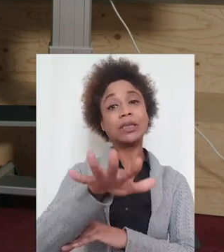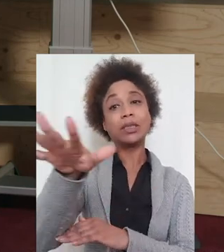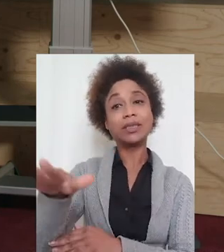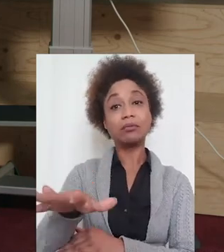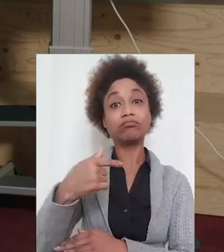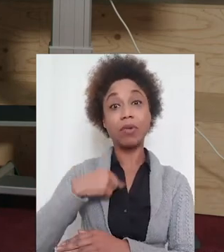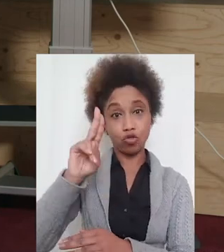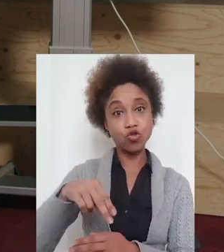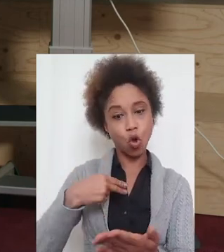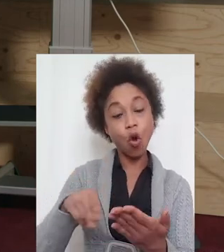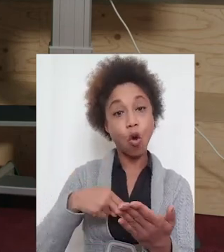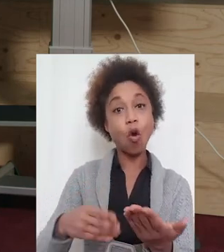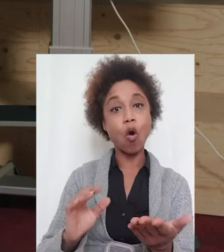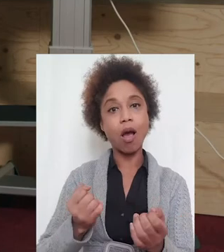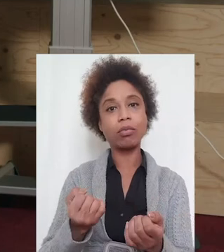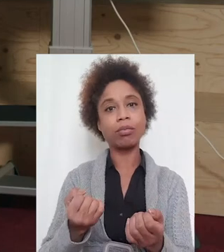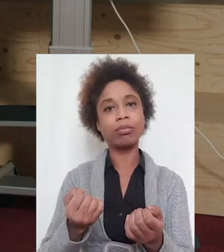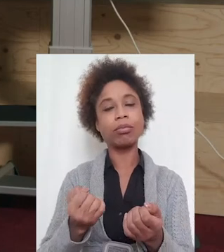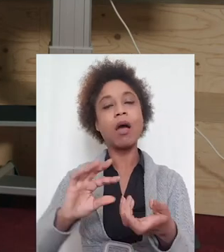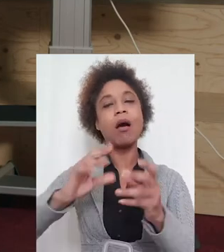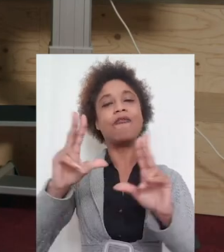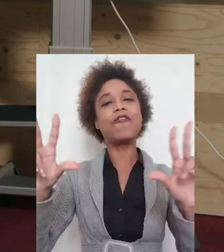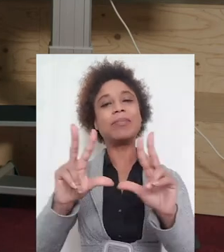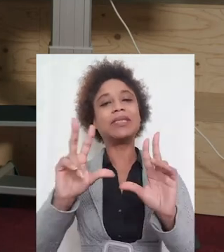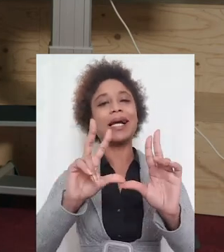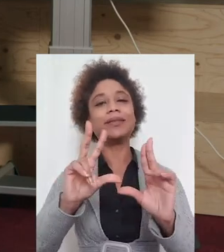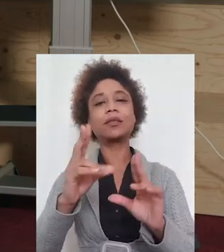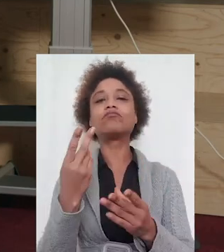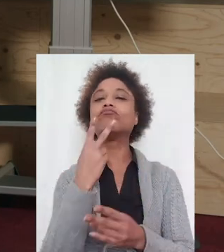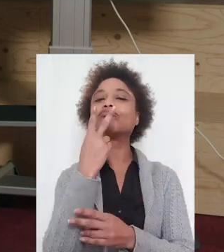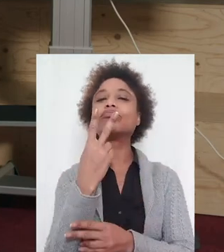steeds ondertekenen. Op onze website zie je hoe.